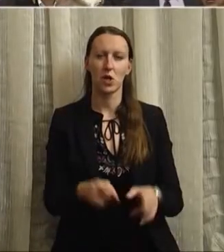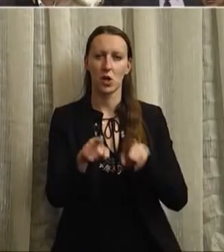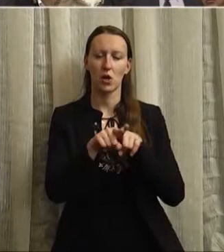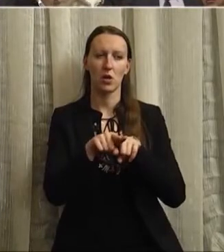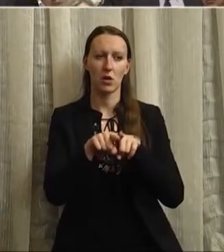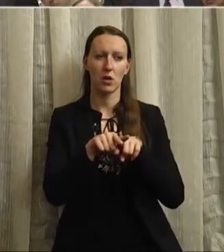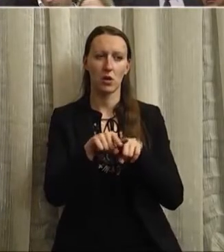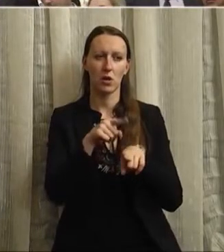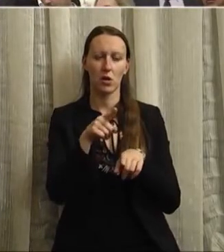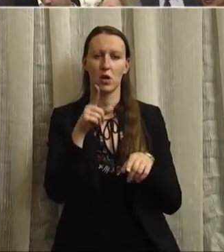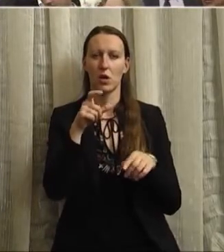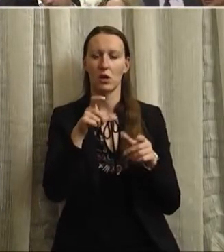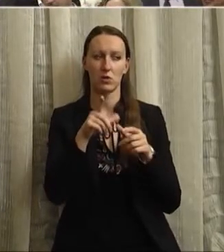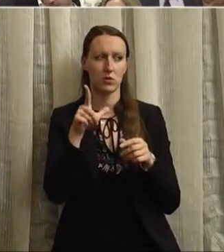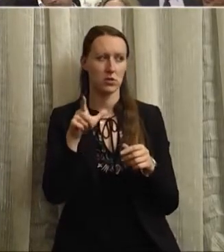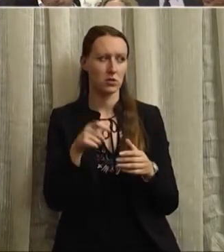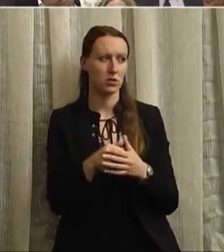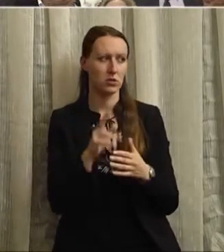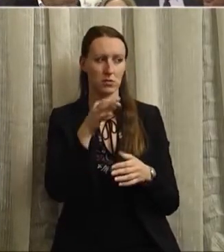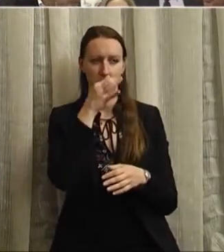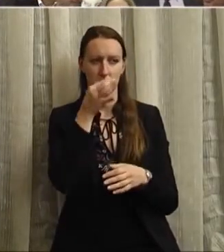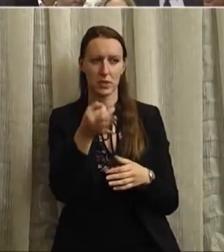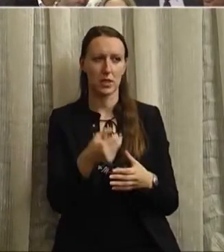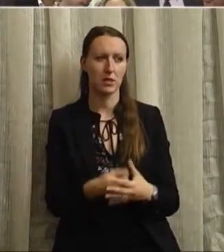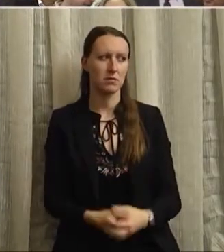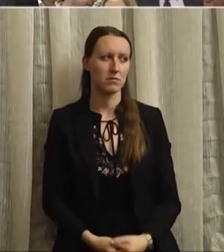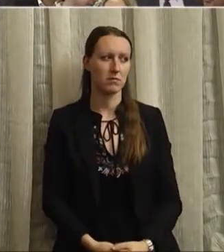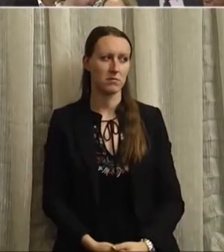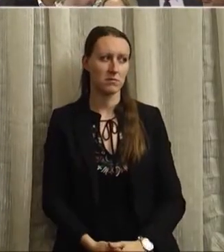Kolega Petar Čurić, možete postaviti pitanje.